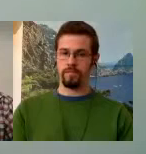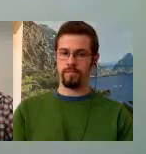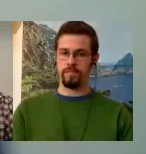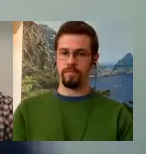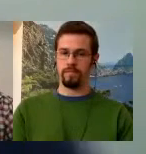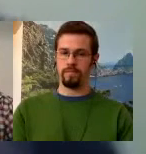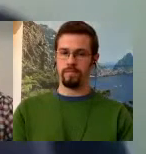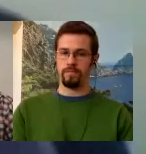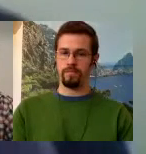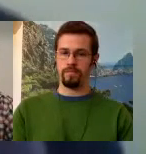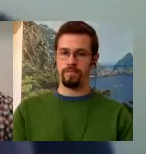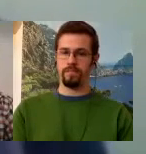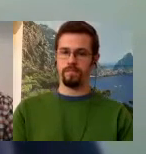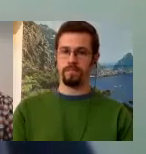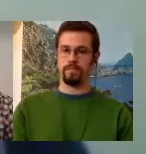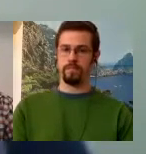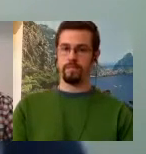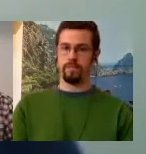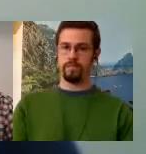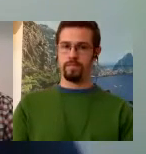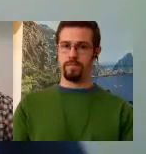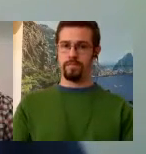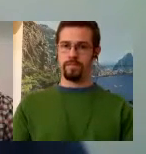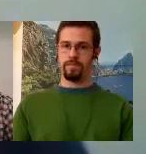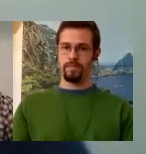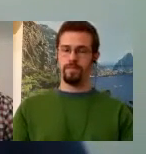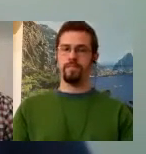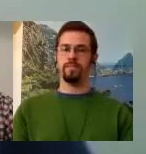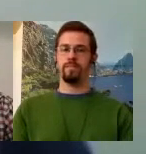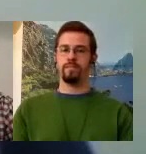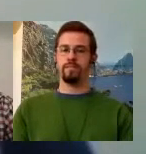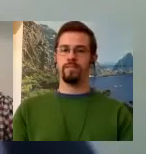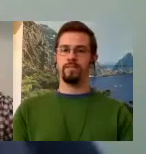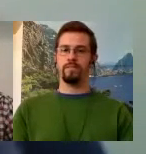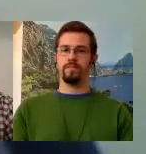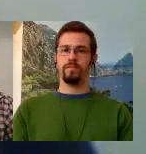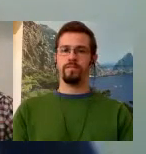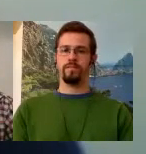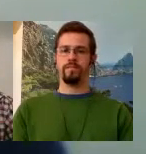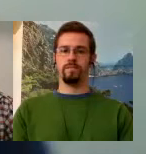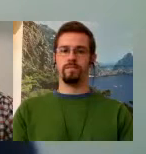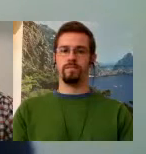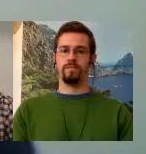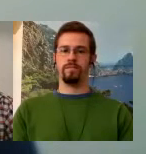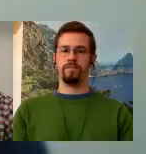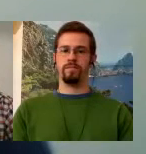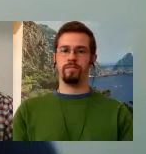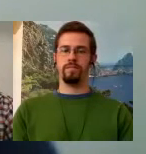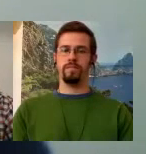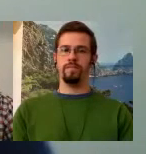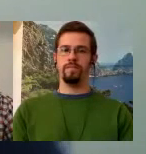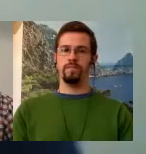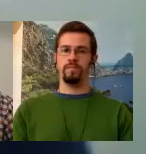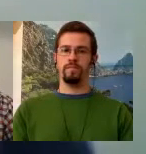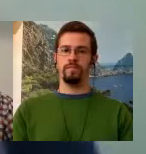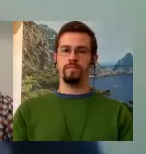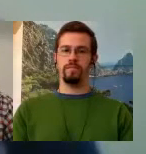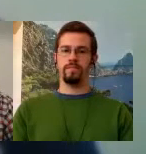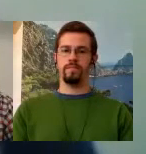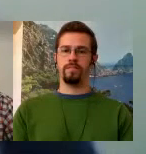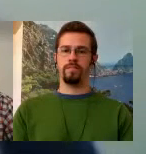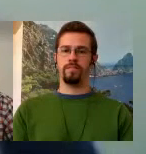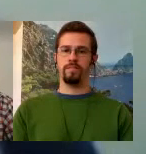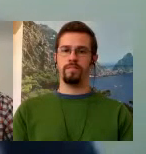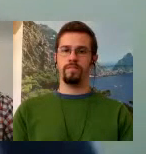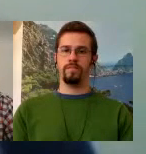بتونس قدمت بها الفئات المستهدفة وأهم الحالات التي قامت عليها